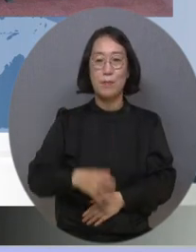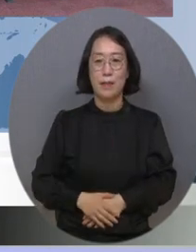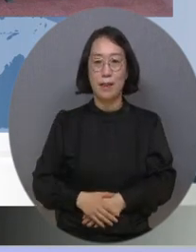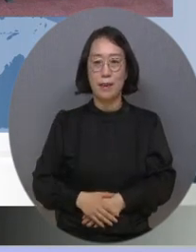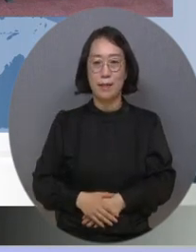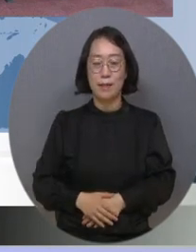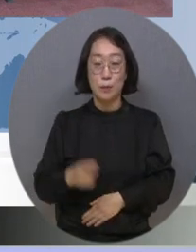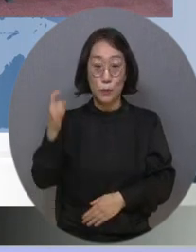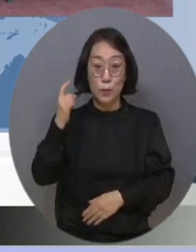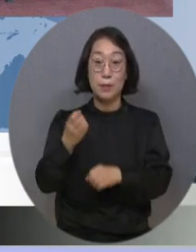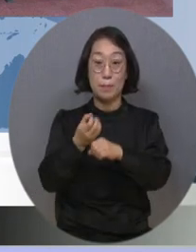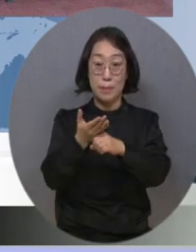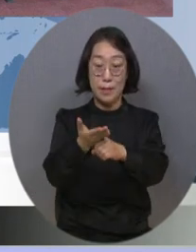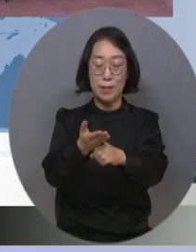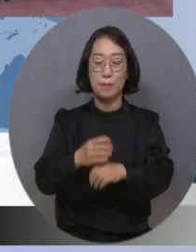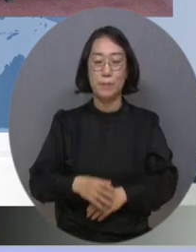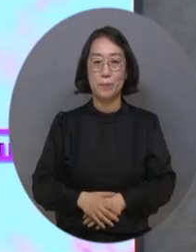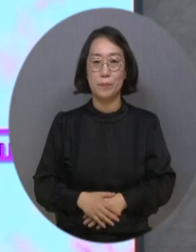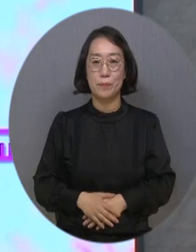소식 황병현 기자입니다.